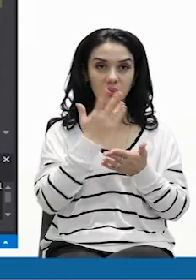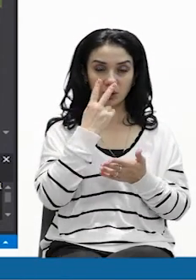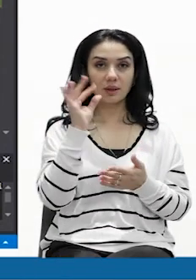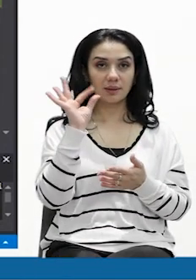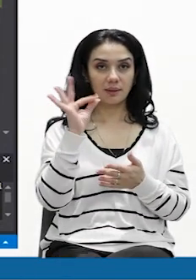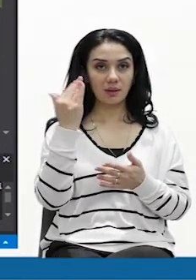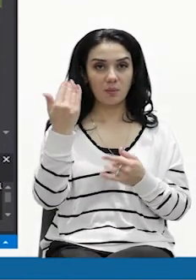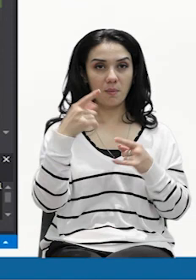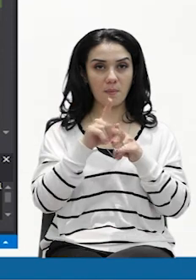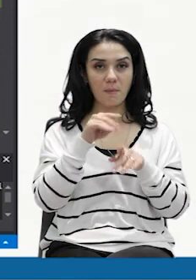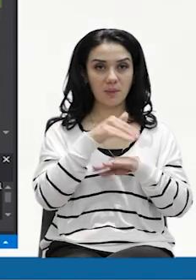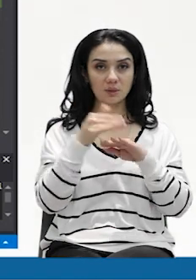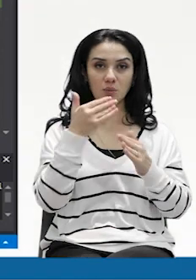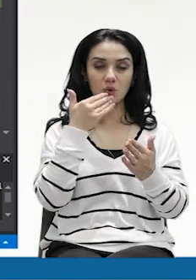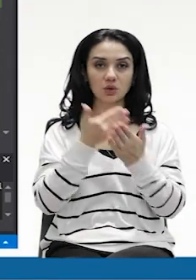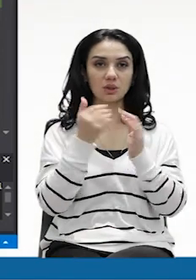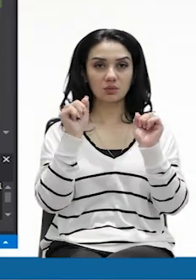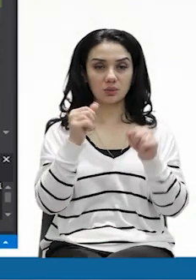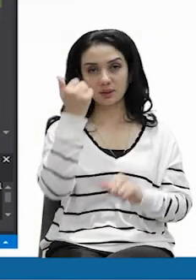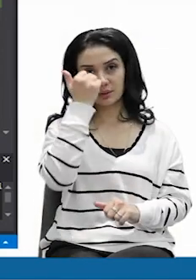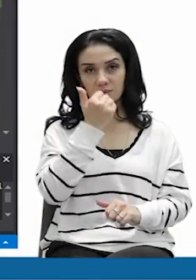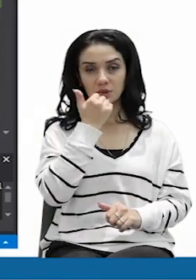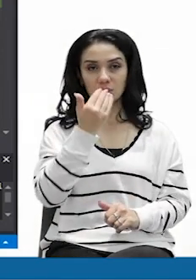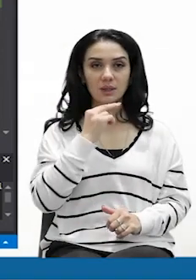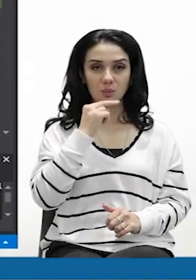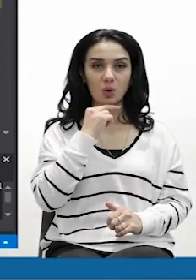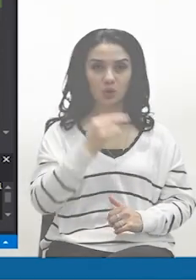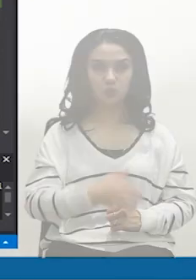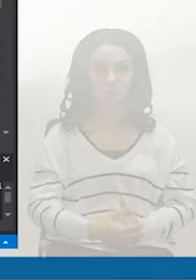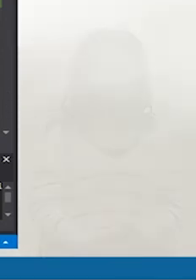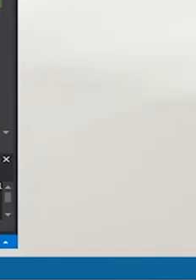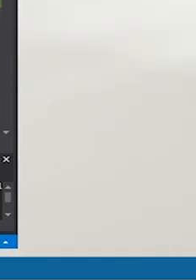Telegram manzillarimizga murojaat qilsanglar bo'ladi. Rahmat e'tiboringlar uchun.